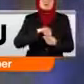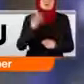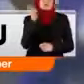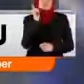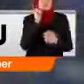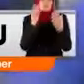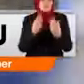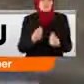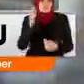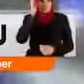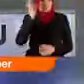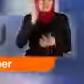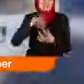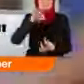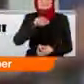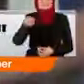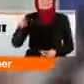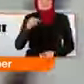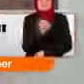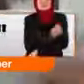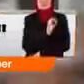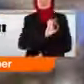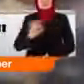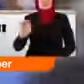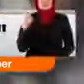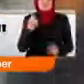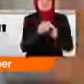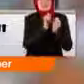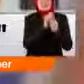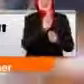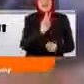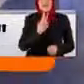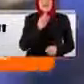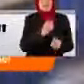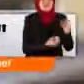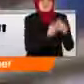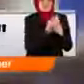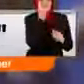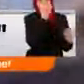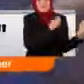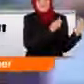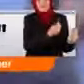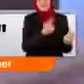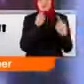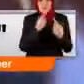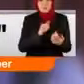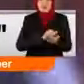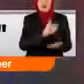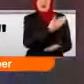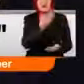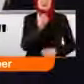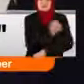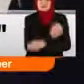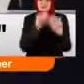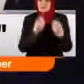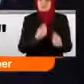insanları aşısız ların yeni varyantların ortaya çıkmasını kolaylaştırdığın altını çiziyor ve her bu taşı olması çağrısını